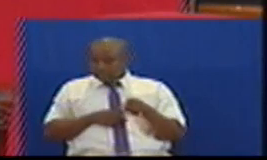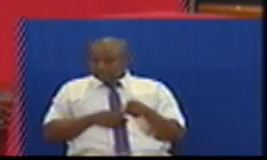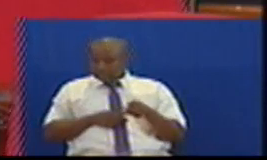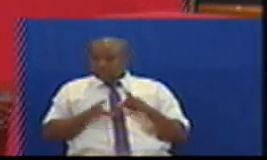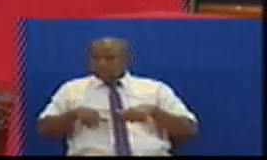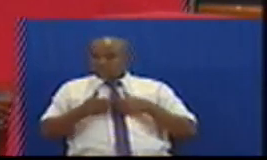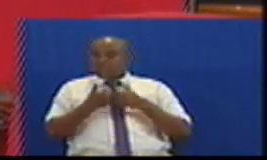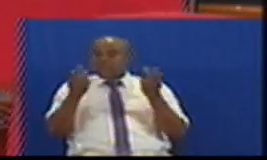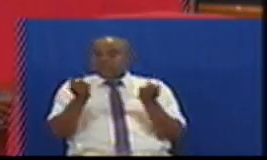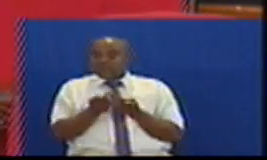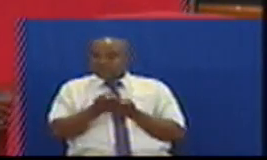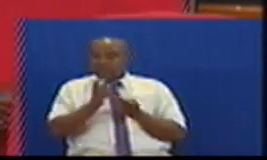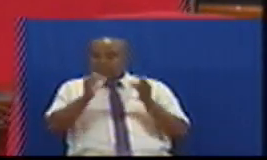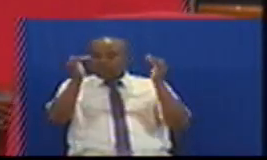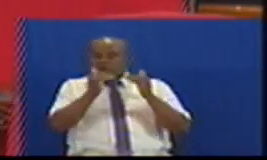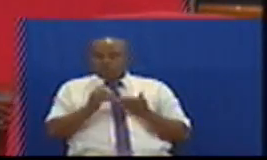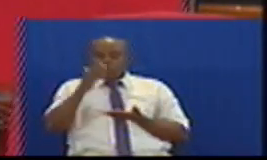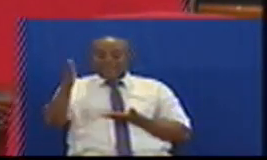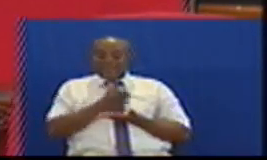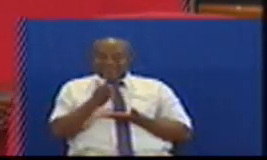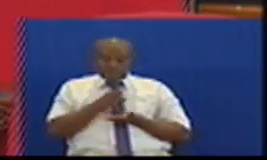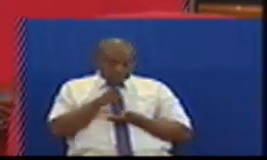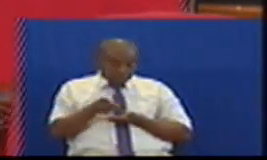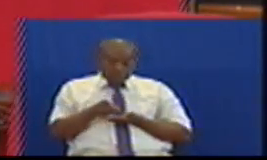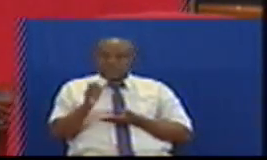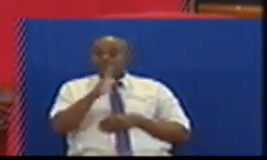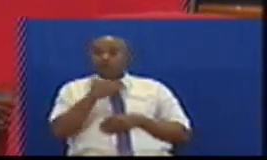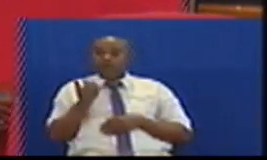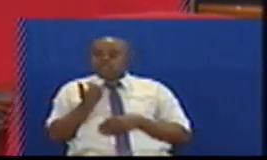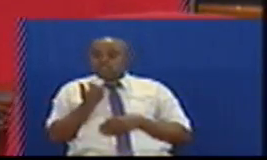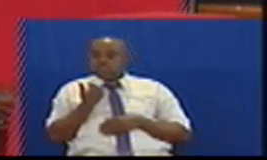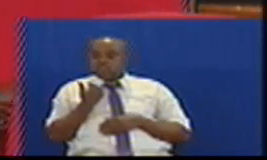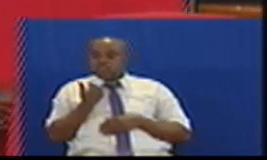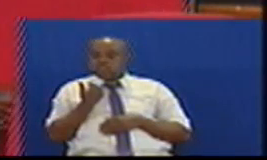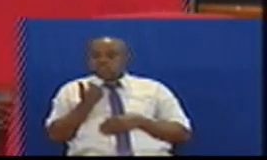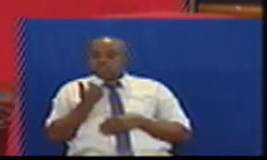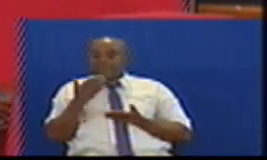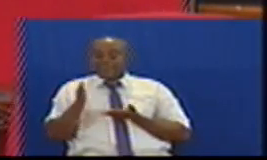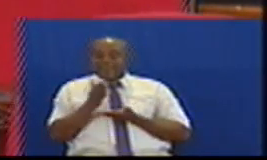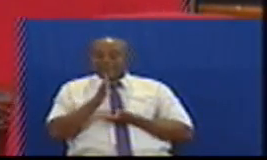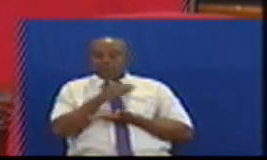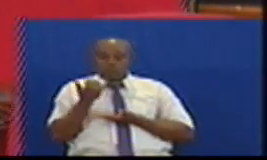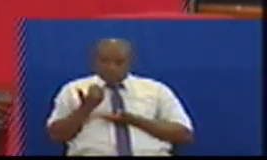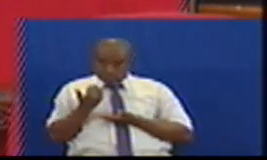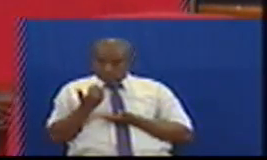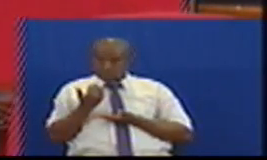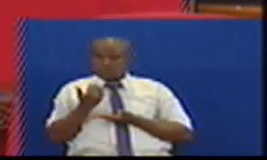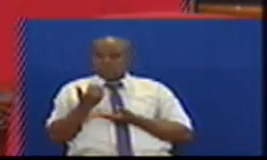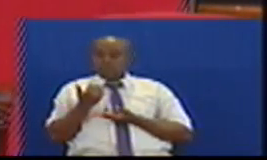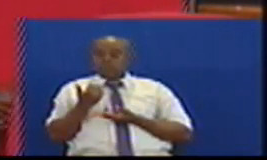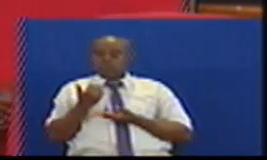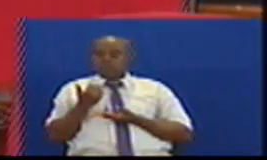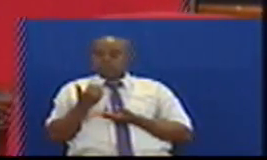hata mfumo wa kesi za mada, kesi dawa, mashauri ya haya